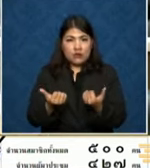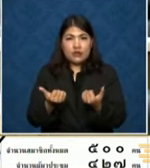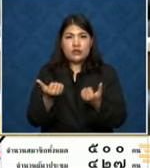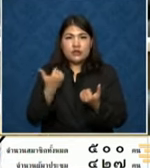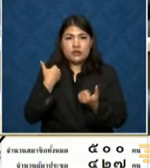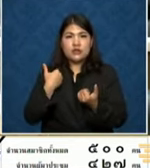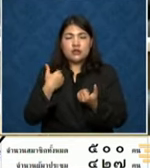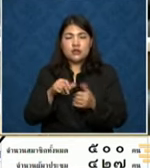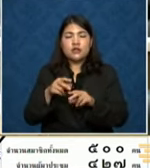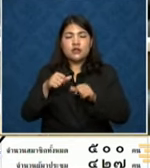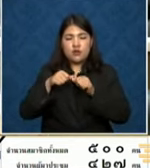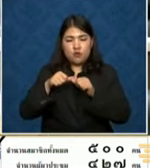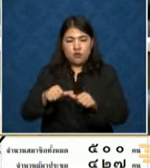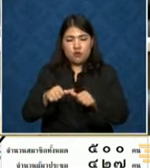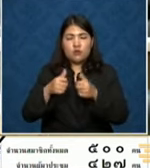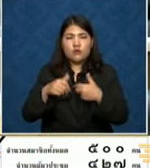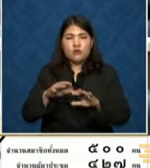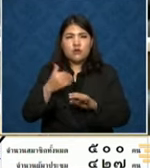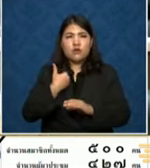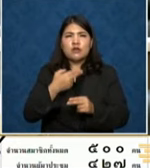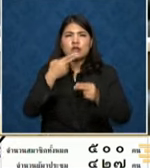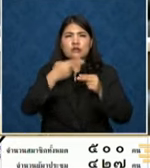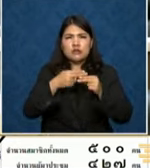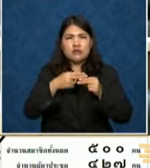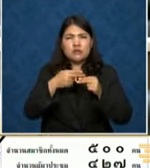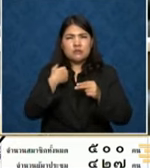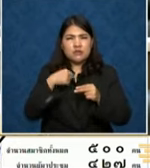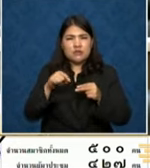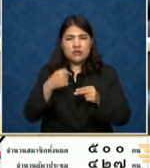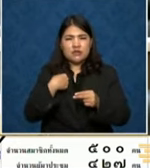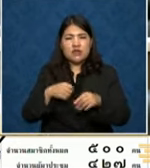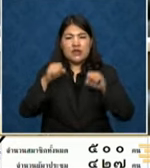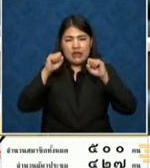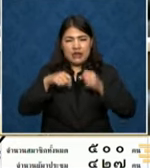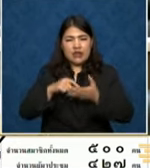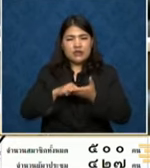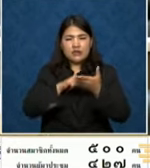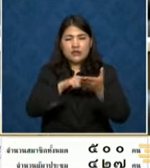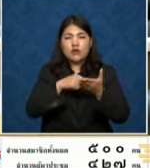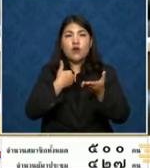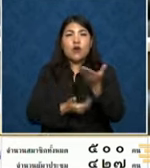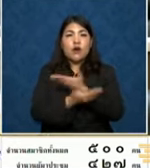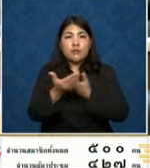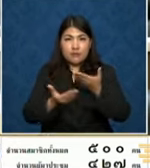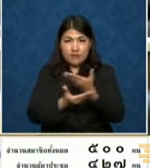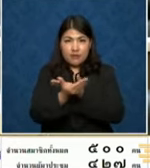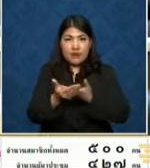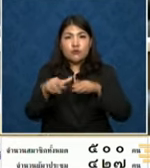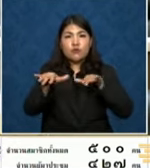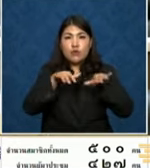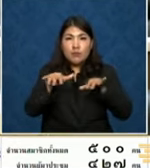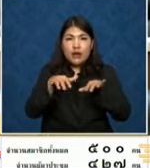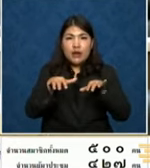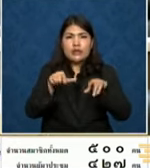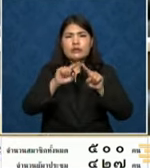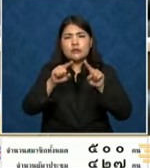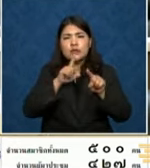รจะเข้าชื่อกันเพื่อเสนอญัตติขอเปิดอภิปรายทั่วไปเพื่อซักถามข้อเท็จจ